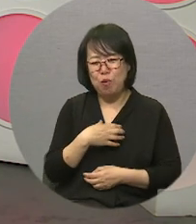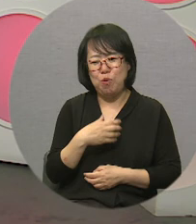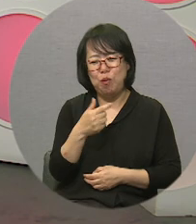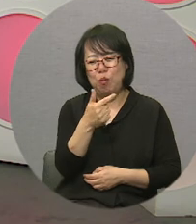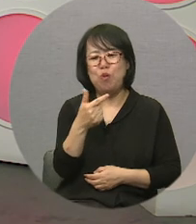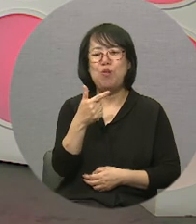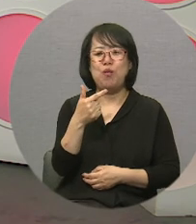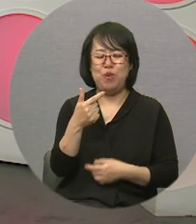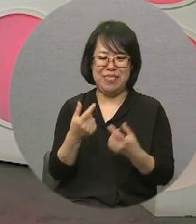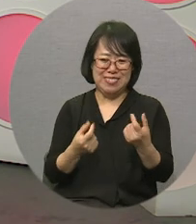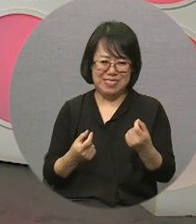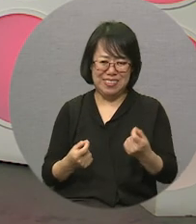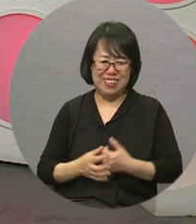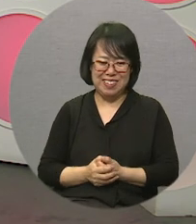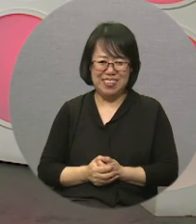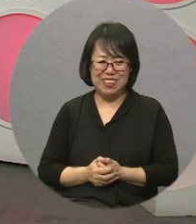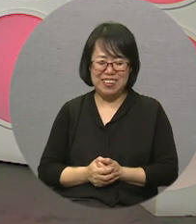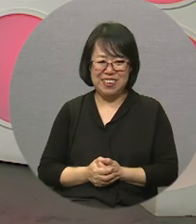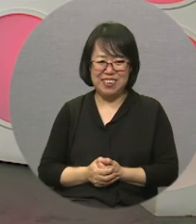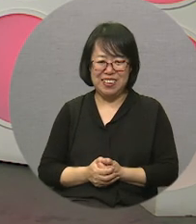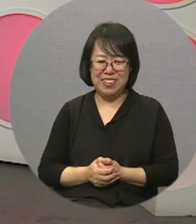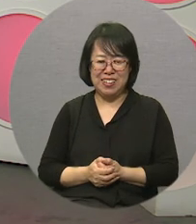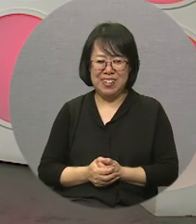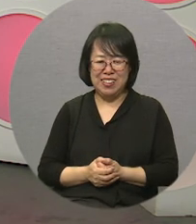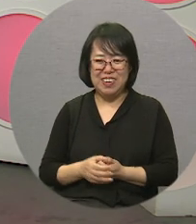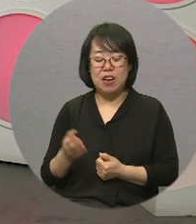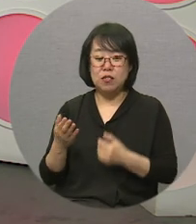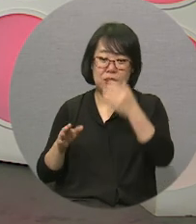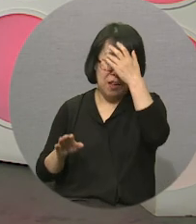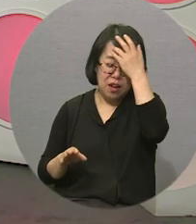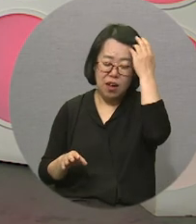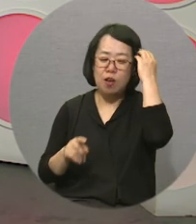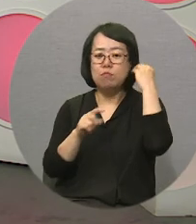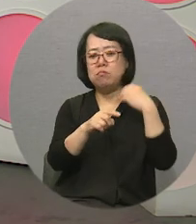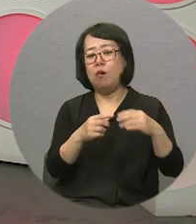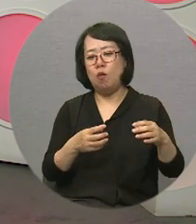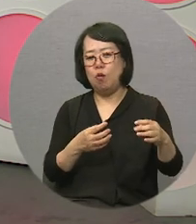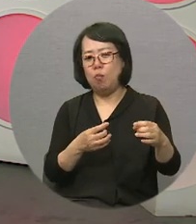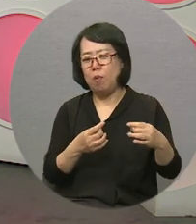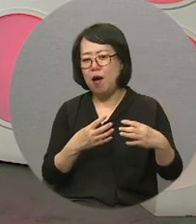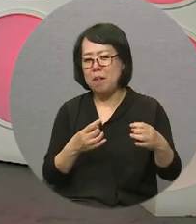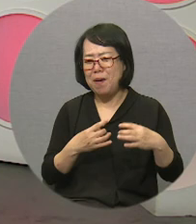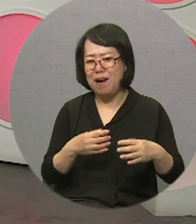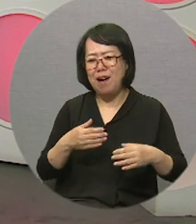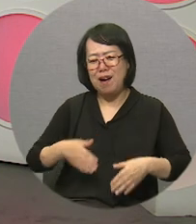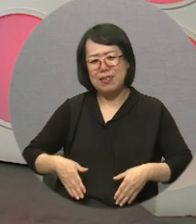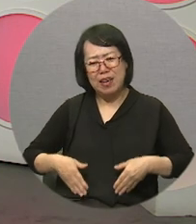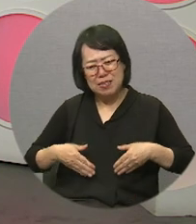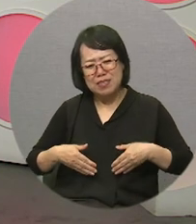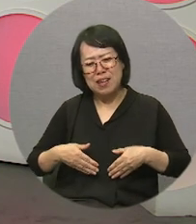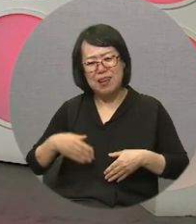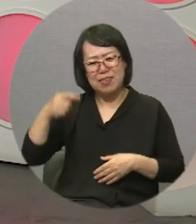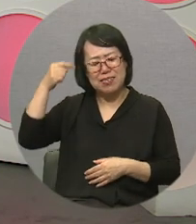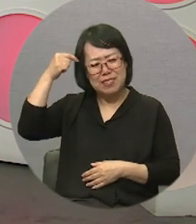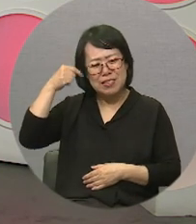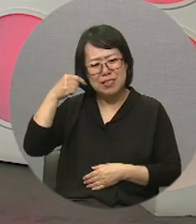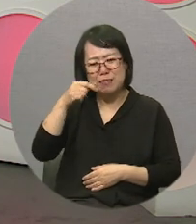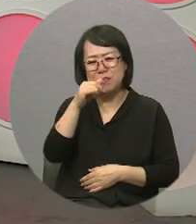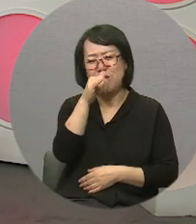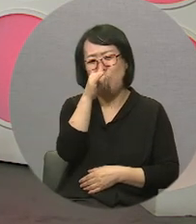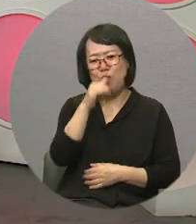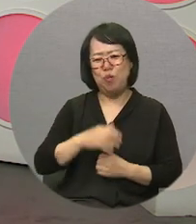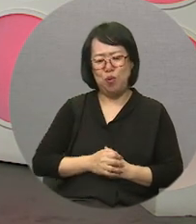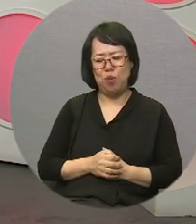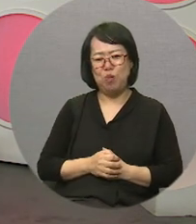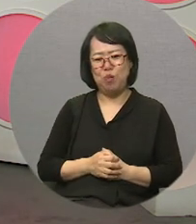참 이게요. 말은 안 하지만 뭔가 통하는 것은 반드시 있나 봐요. 그렇습니다. 선행이나 네. 좋은 일을 하게 되면